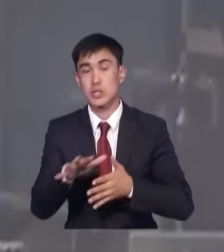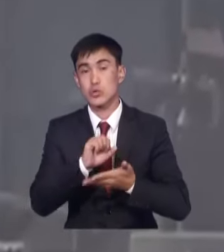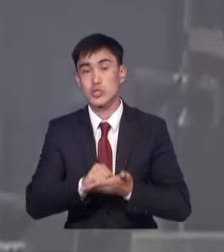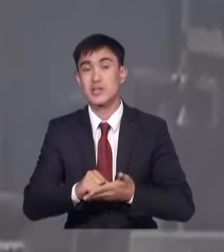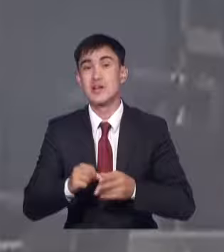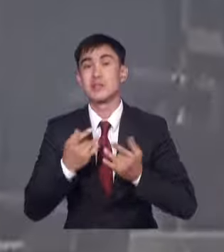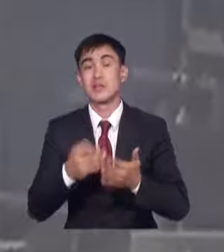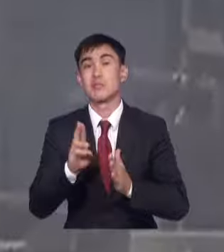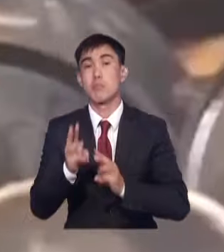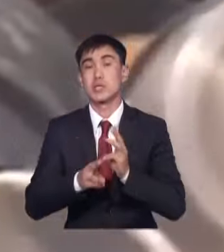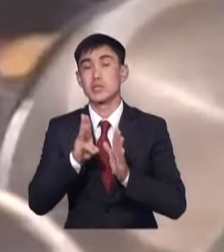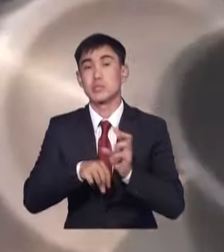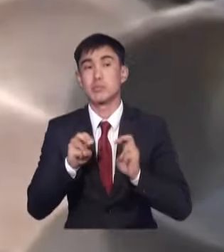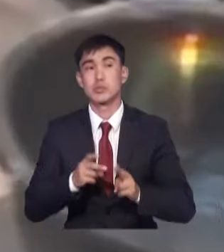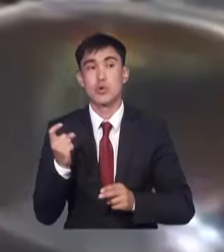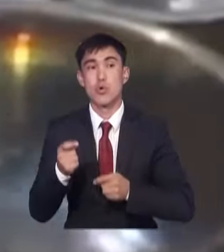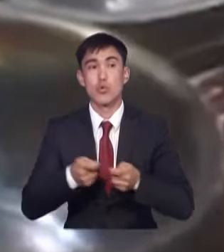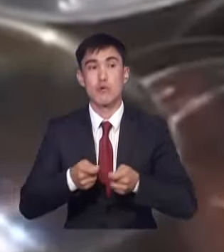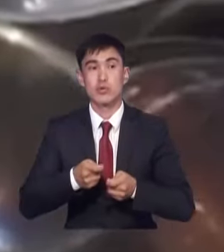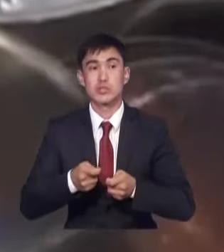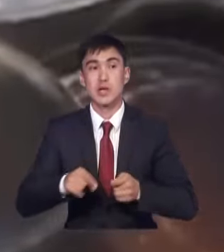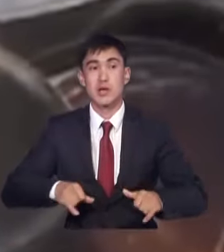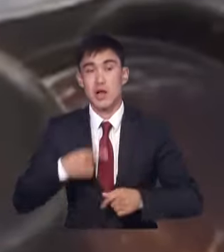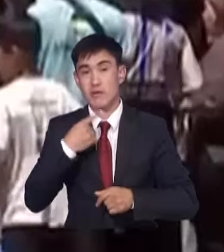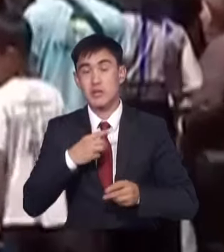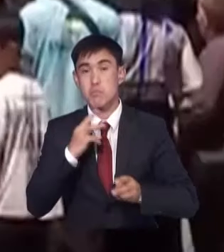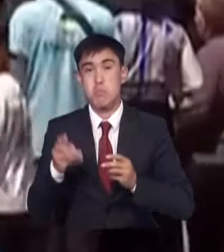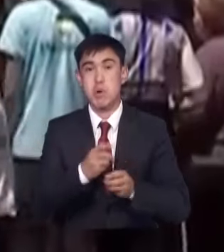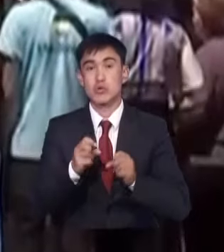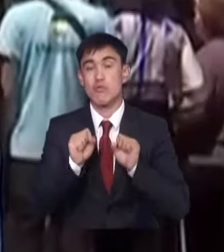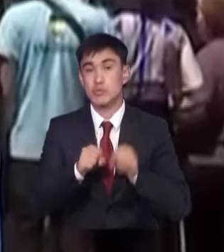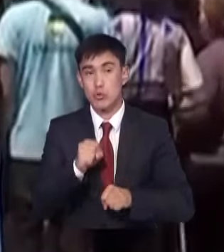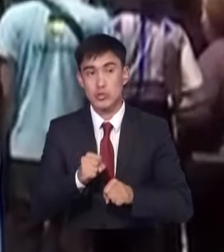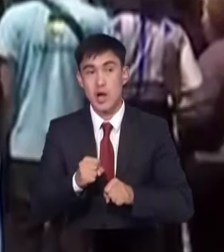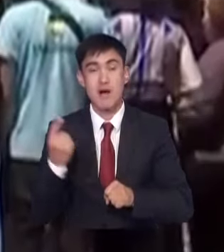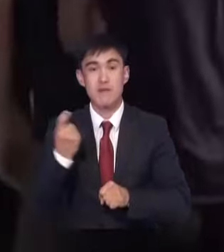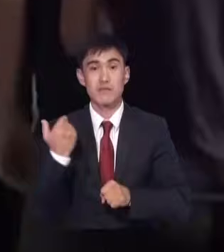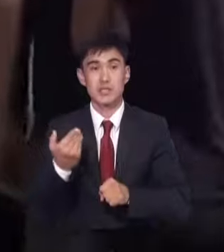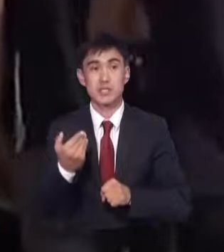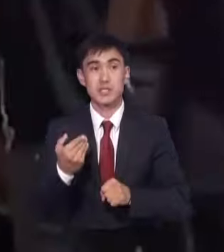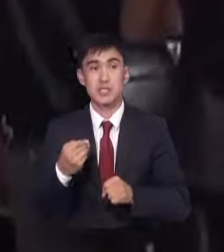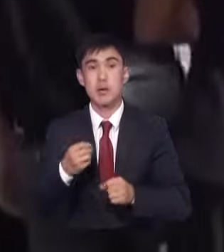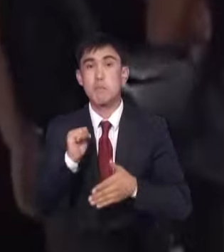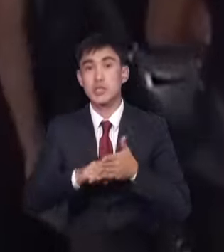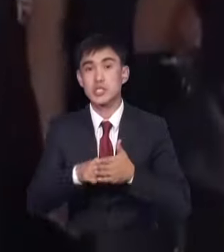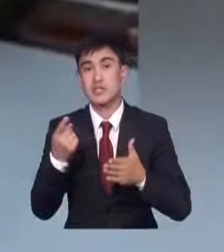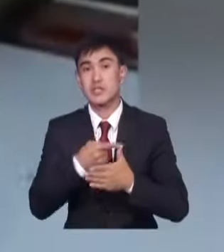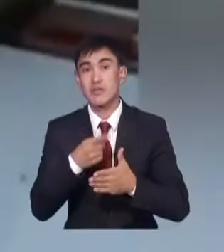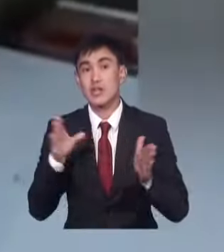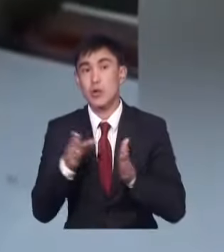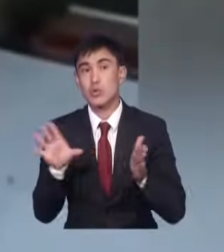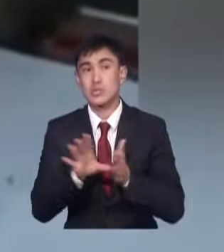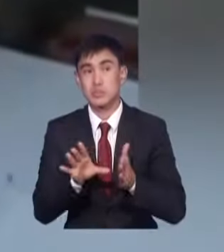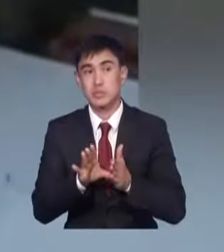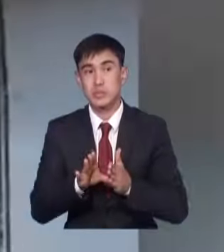требований пожарной безопасности руководство рынка не исключает версию поджога а владельцы сгоревших бутиков в качестве причины называют короткое